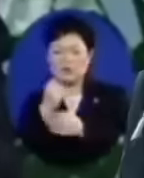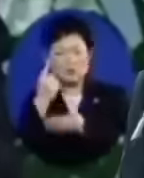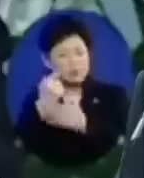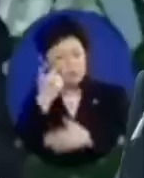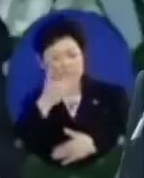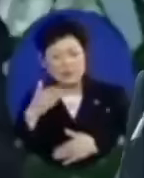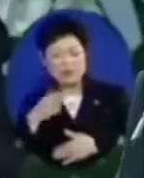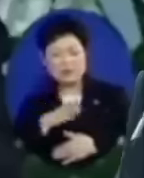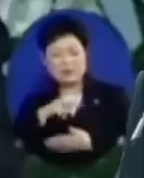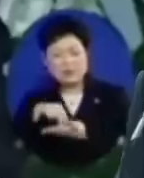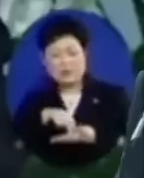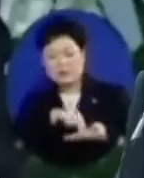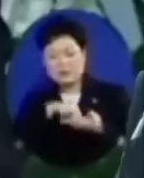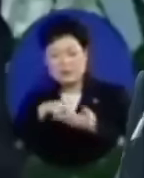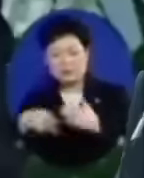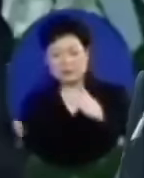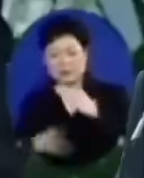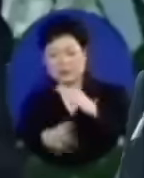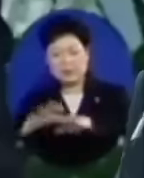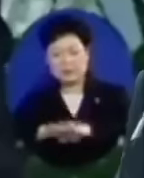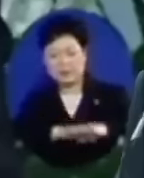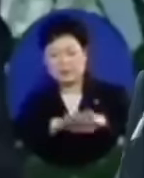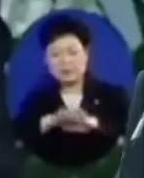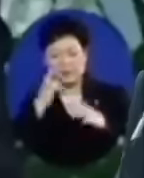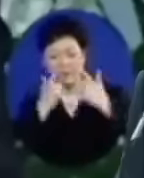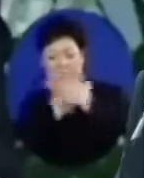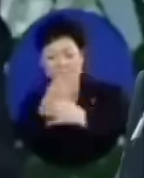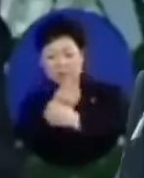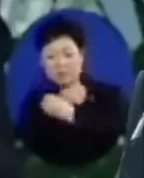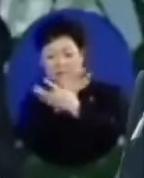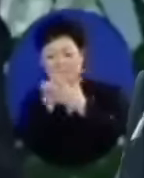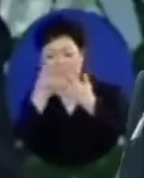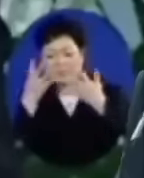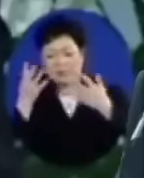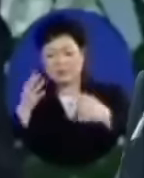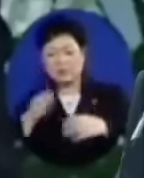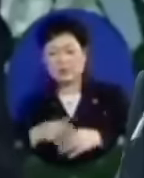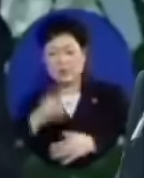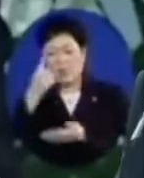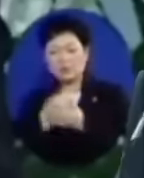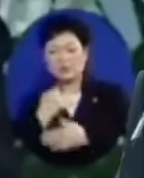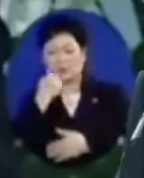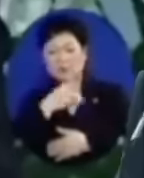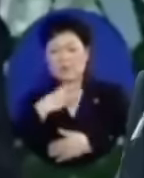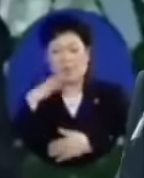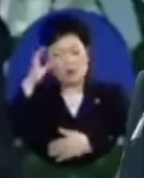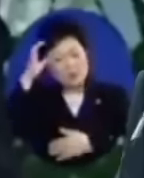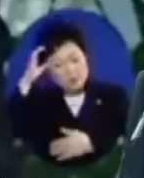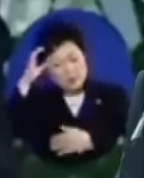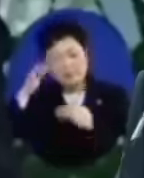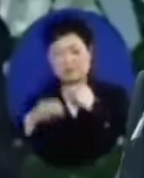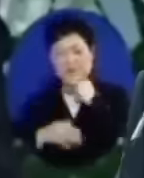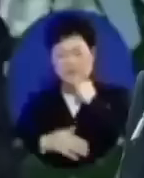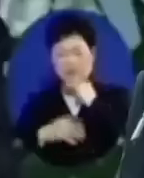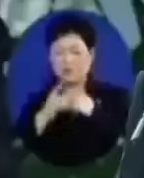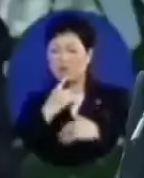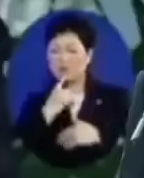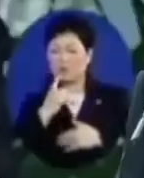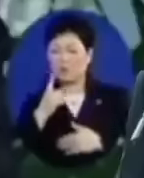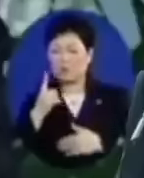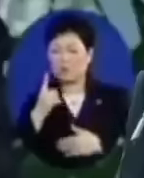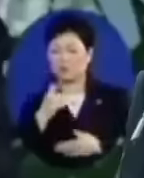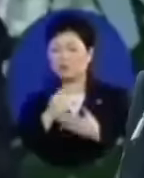호직하고 쓸쓸한 빈들판에서 희미한 등불만 밝혀놓고 오실 줄만 고대하고 기다리오니 오 주여